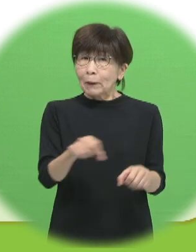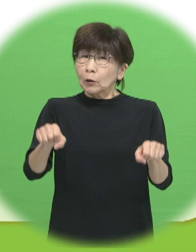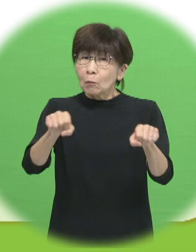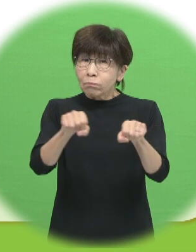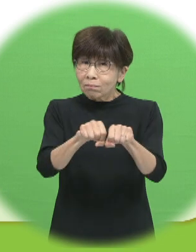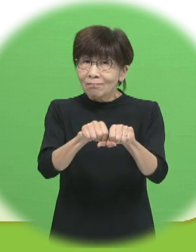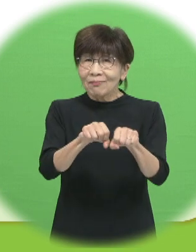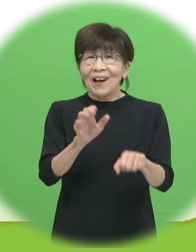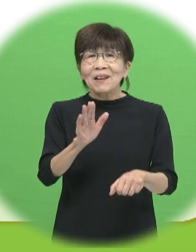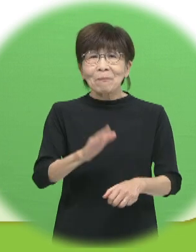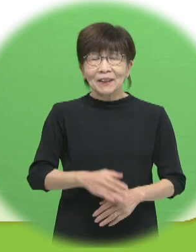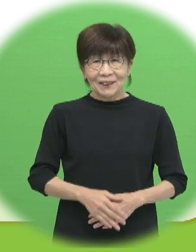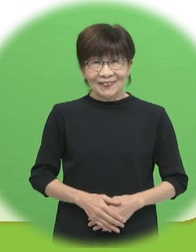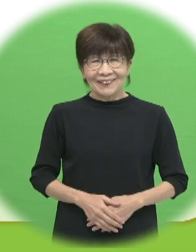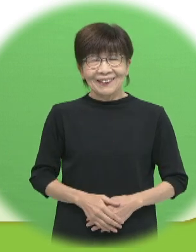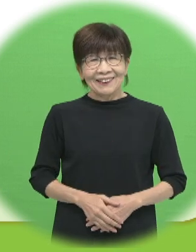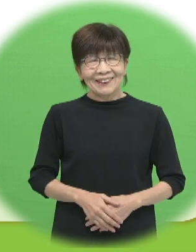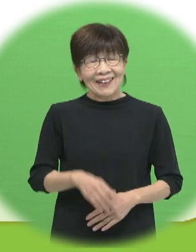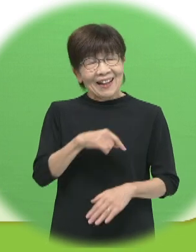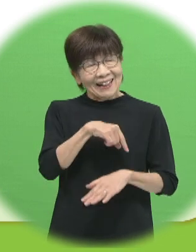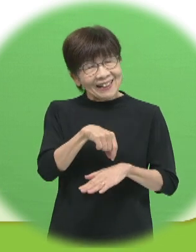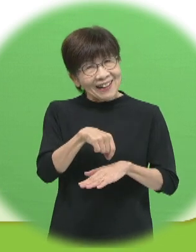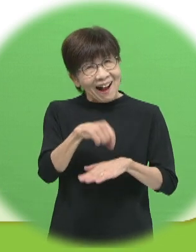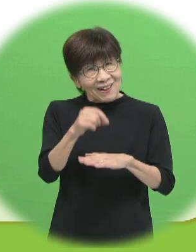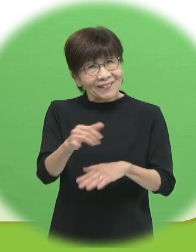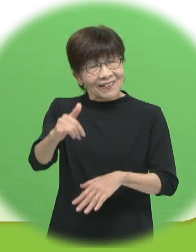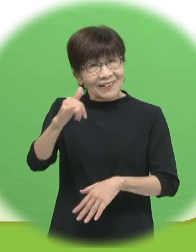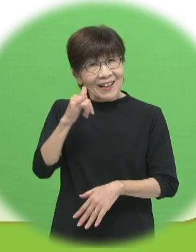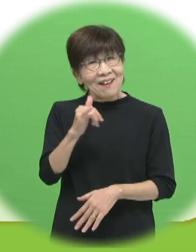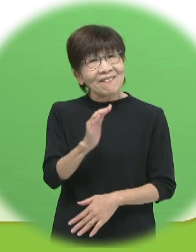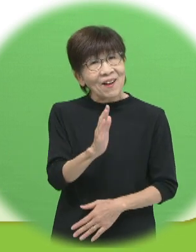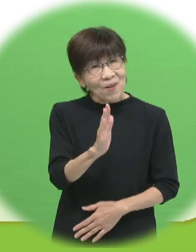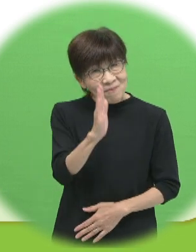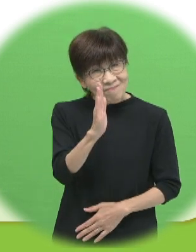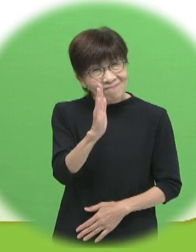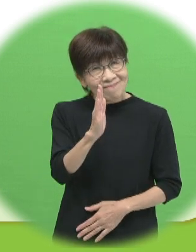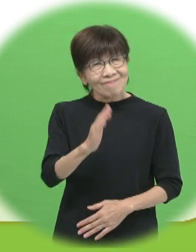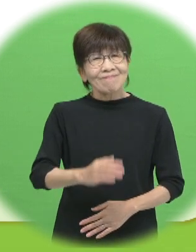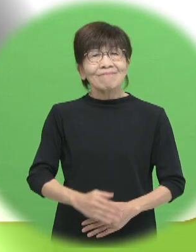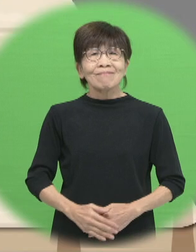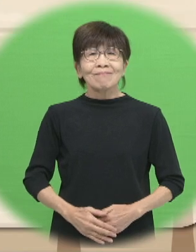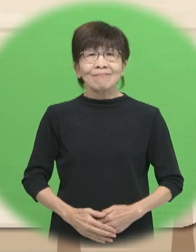。まずは気軽にお電話をおかけください。